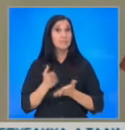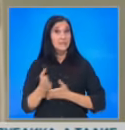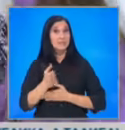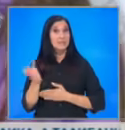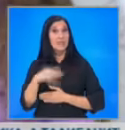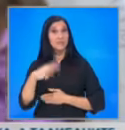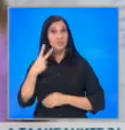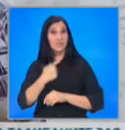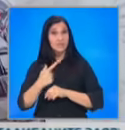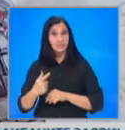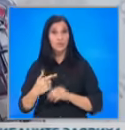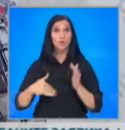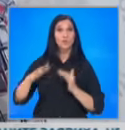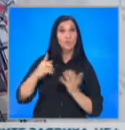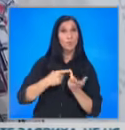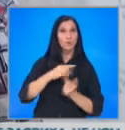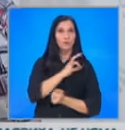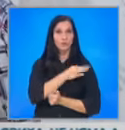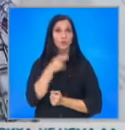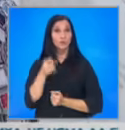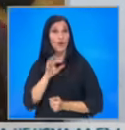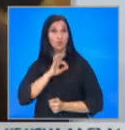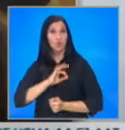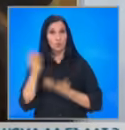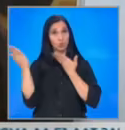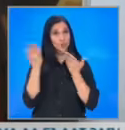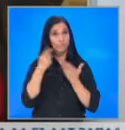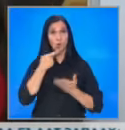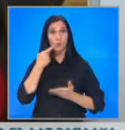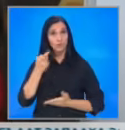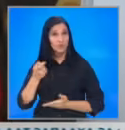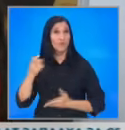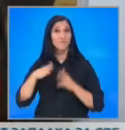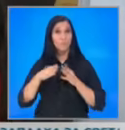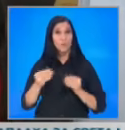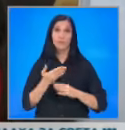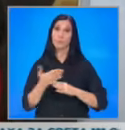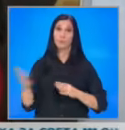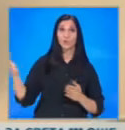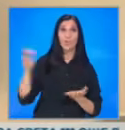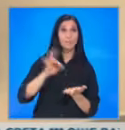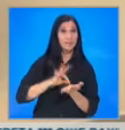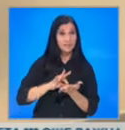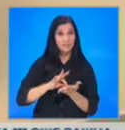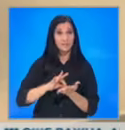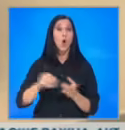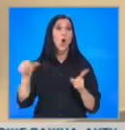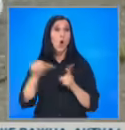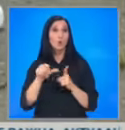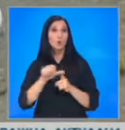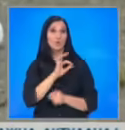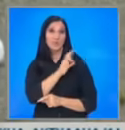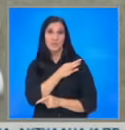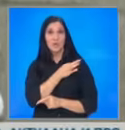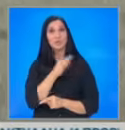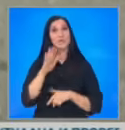седмици да се увеличи броят на имунизираните, а с това и шансът учебната година в страната да се проведе присъствено. От юни вакцините